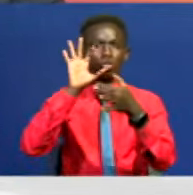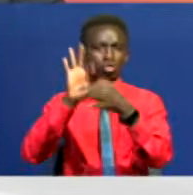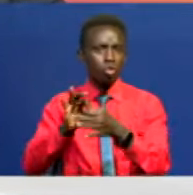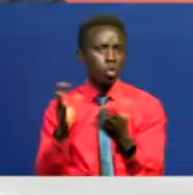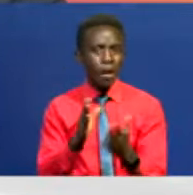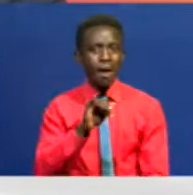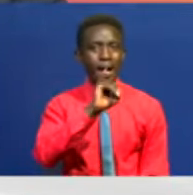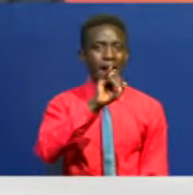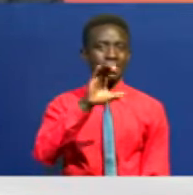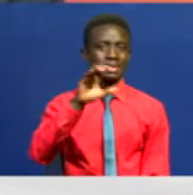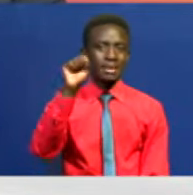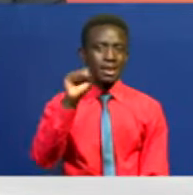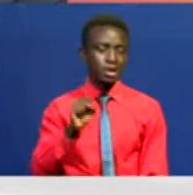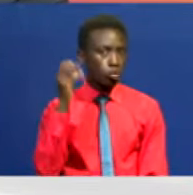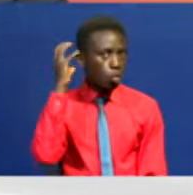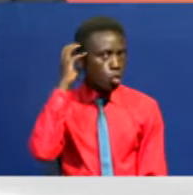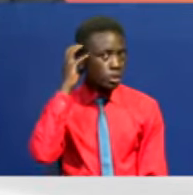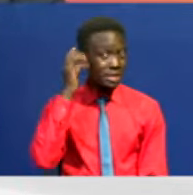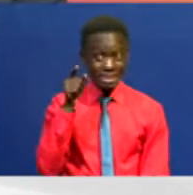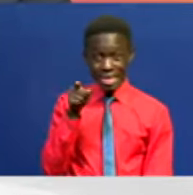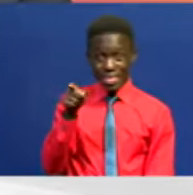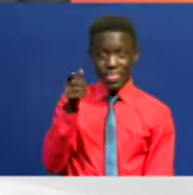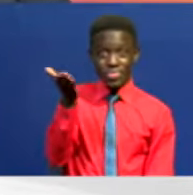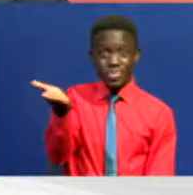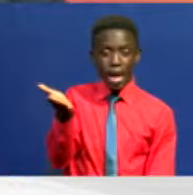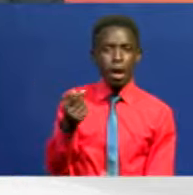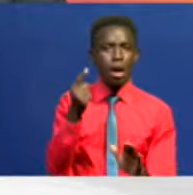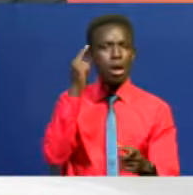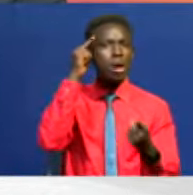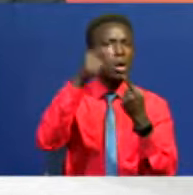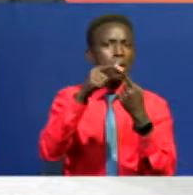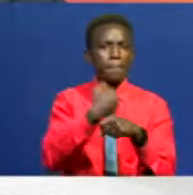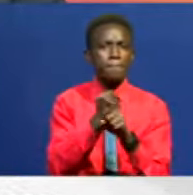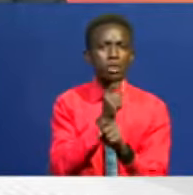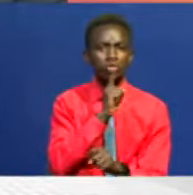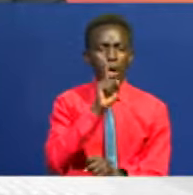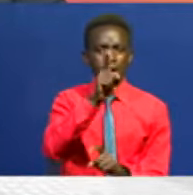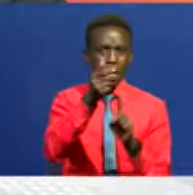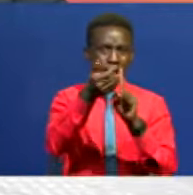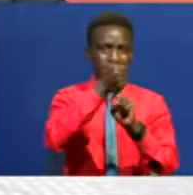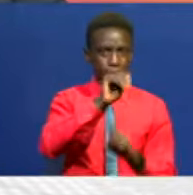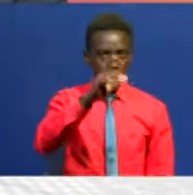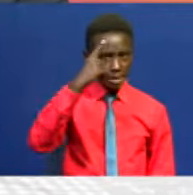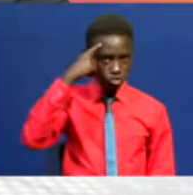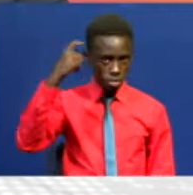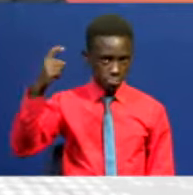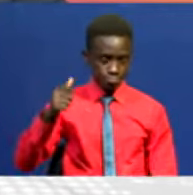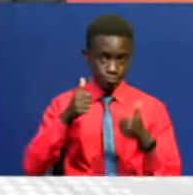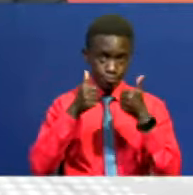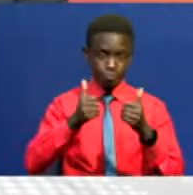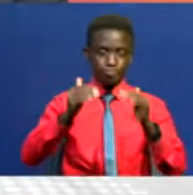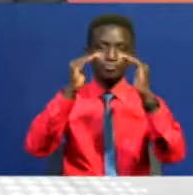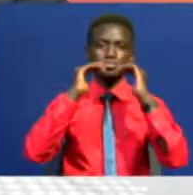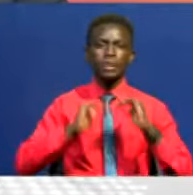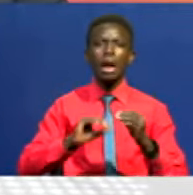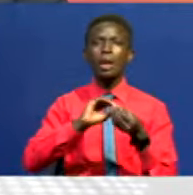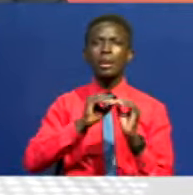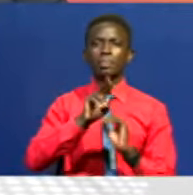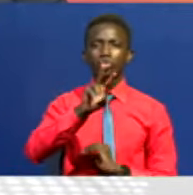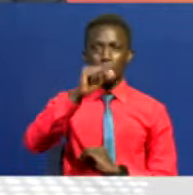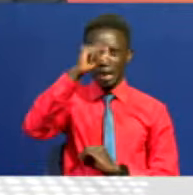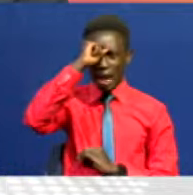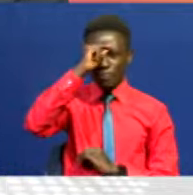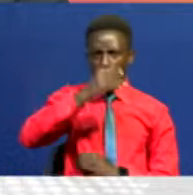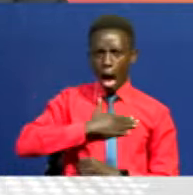College ambavyo viko pale kuhakikisha kwamba wanatimiza malengo yao. Pili pia serikali kuna vile